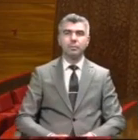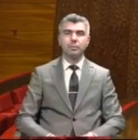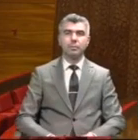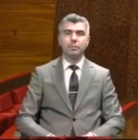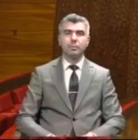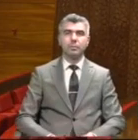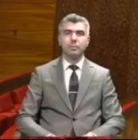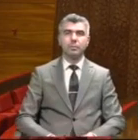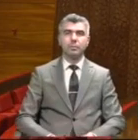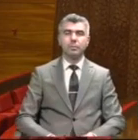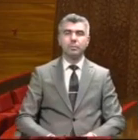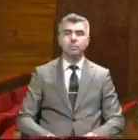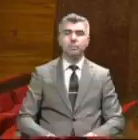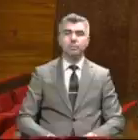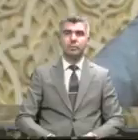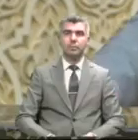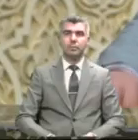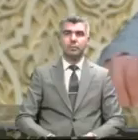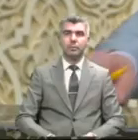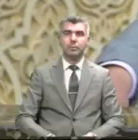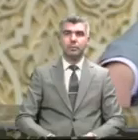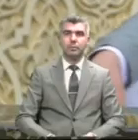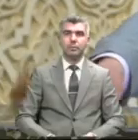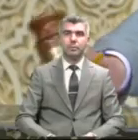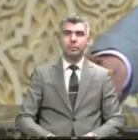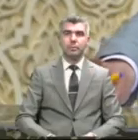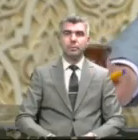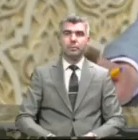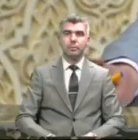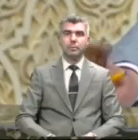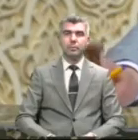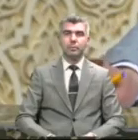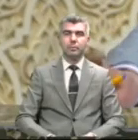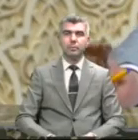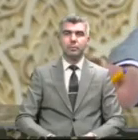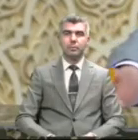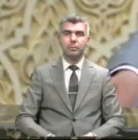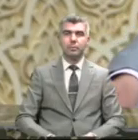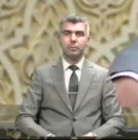هدوء من فضلكم هدوء من فضلكم